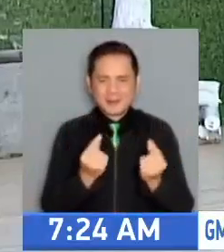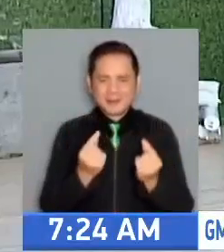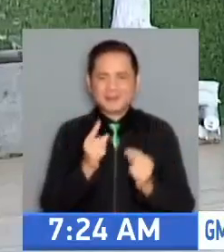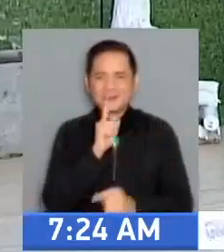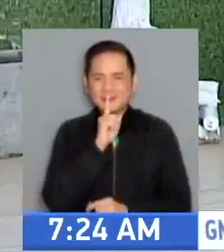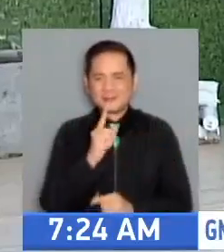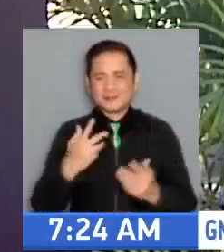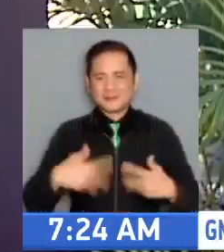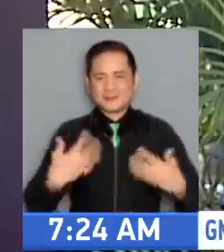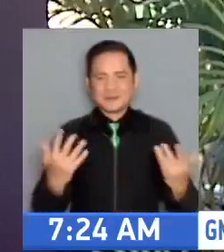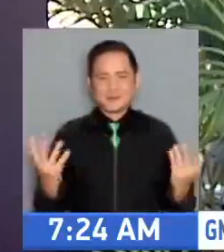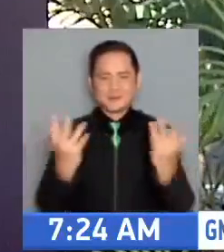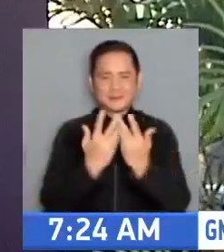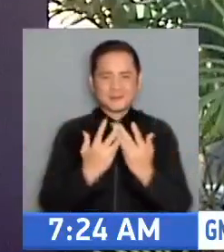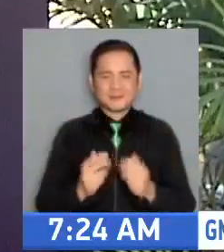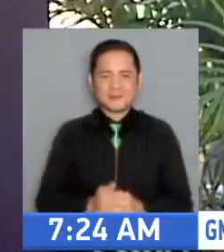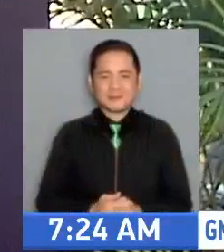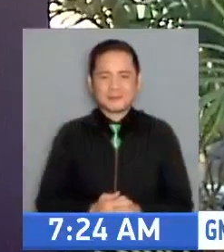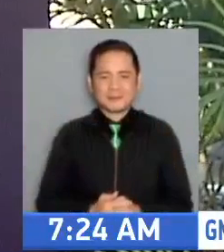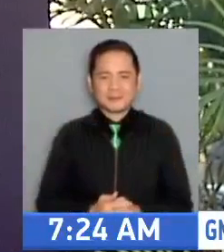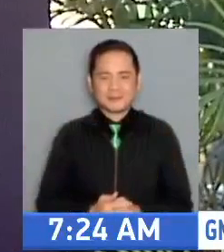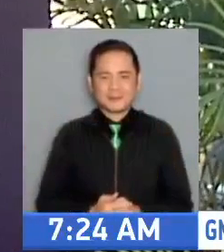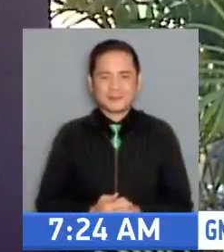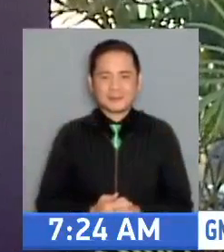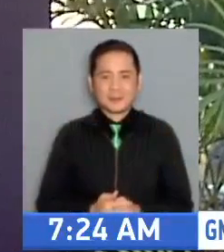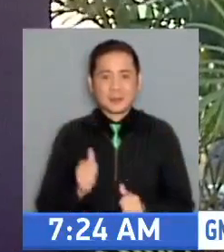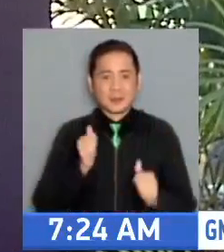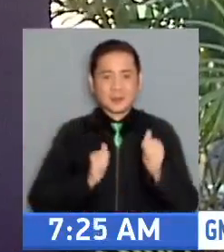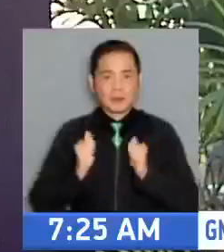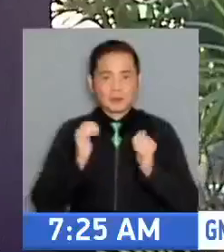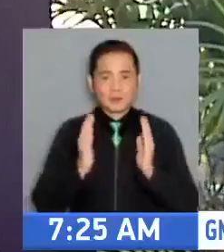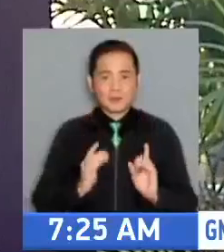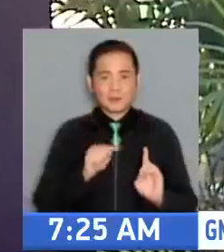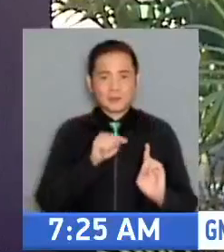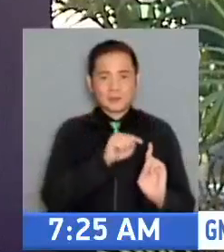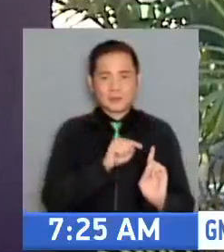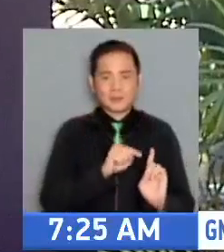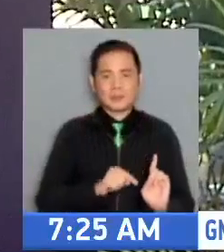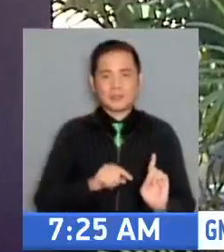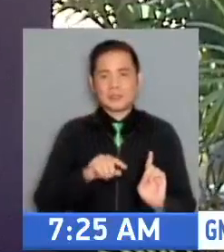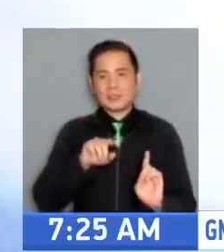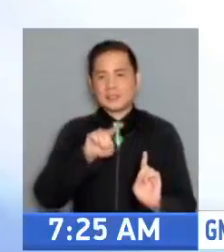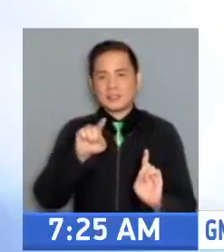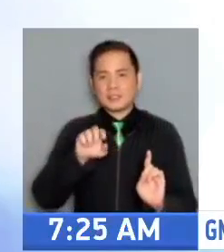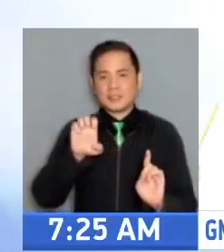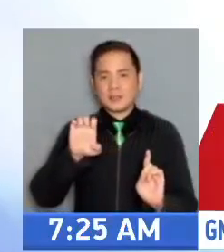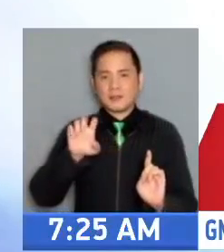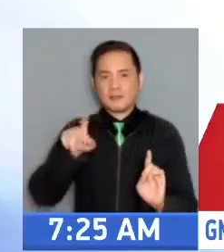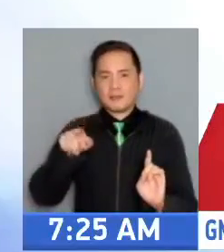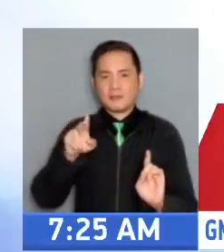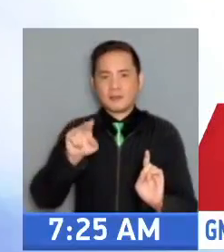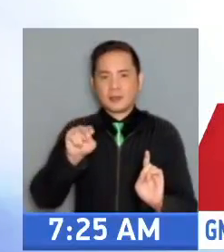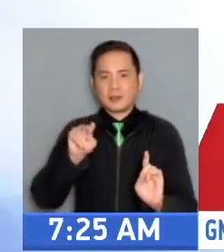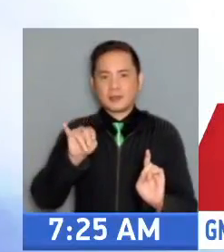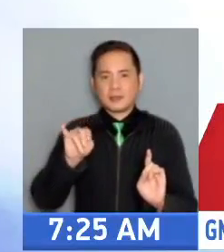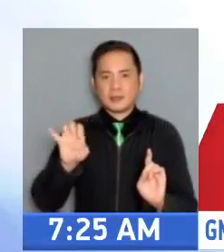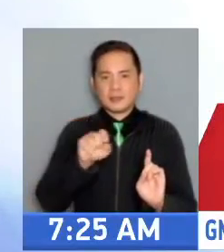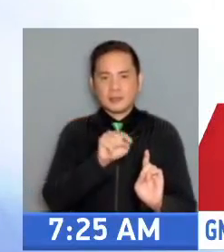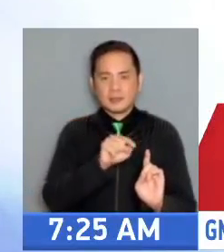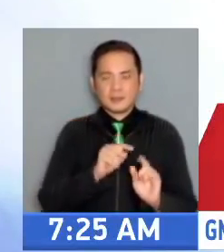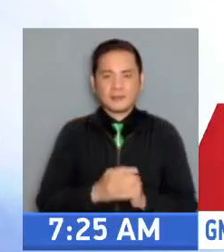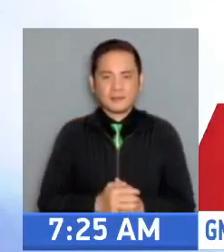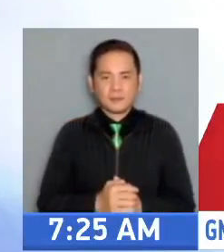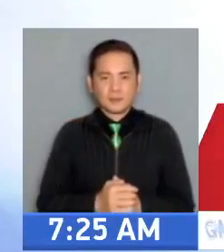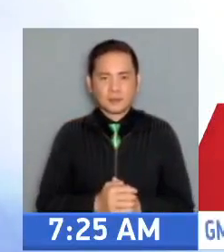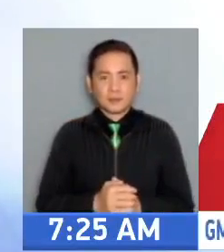Dahil ito, may bago nga abangan kay Sparkle artist at singer Zephanie. Kabilang si Zephanie sa mga pinakilalang bagong artist ng